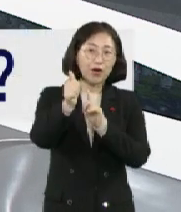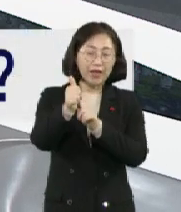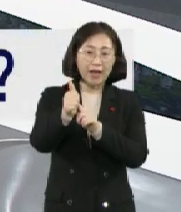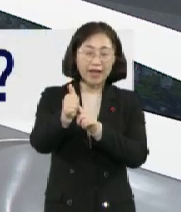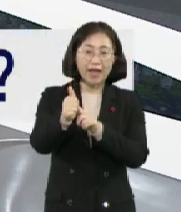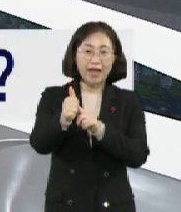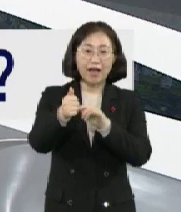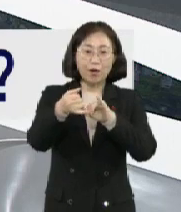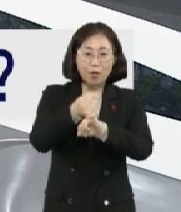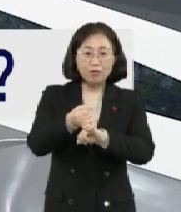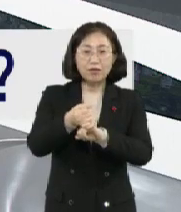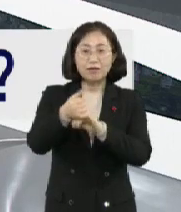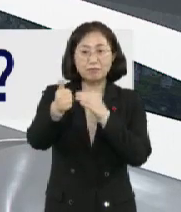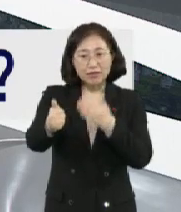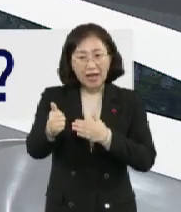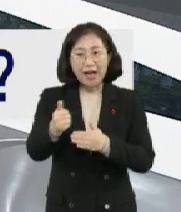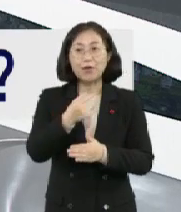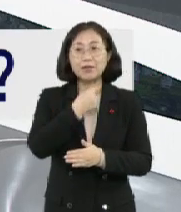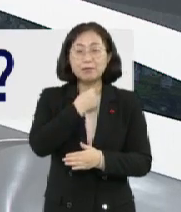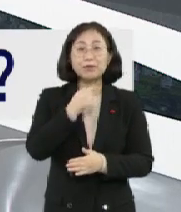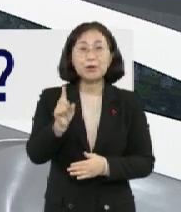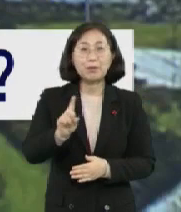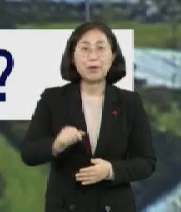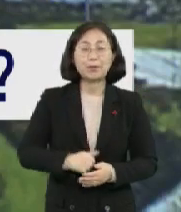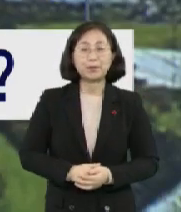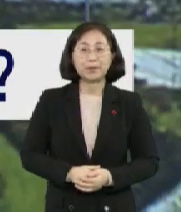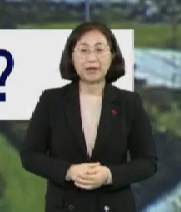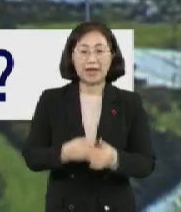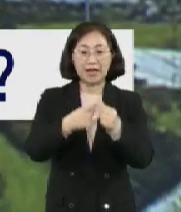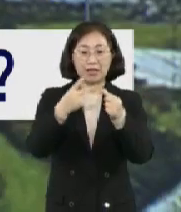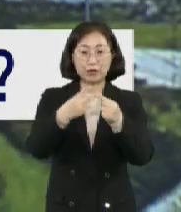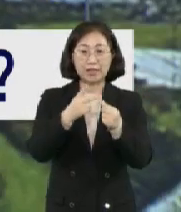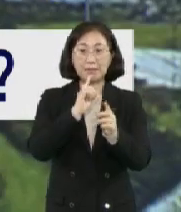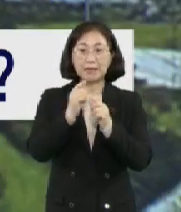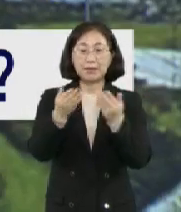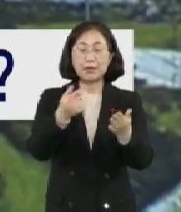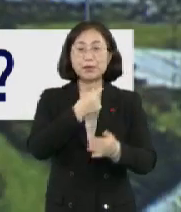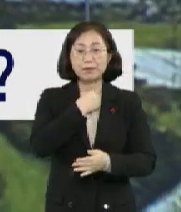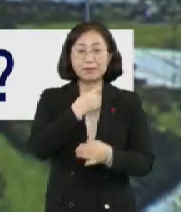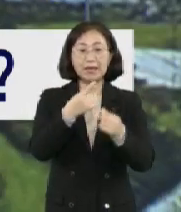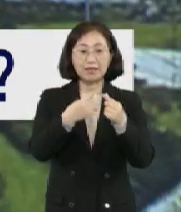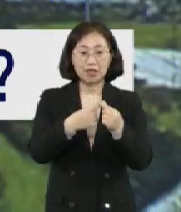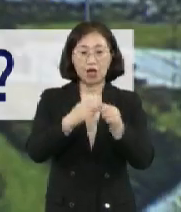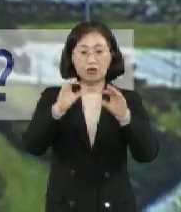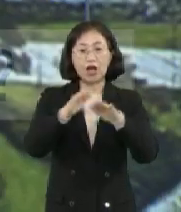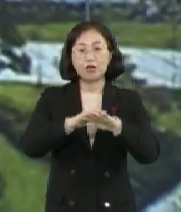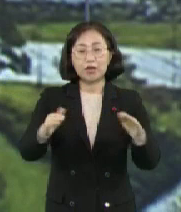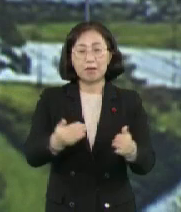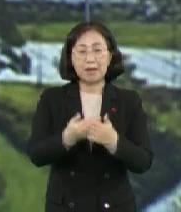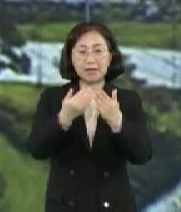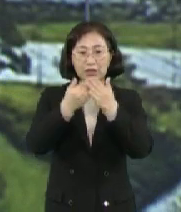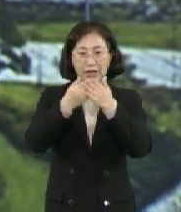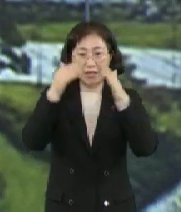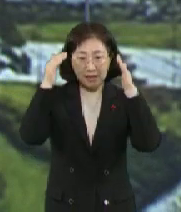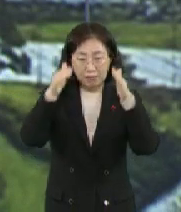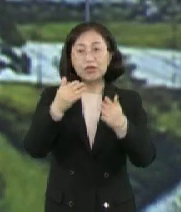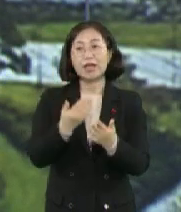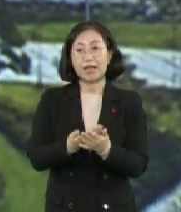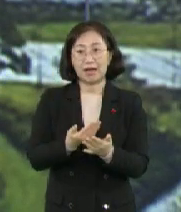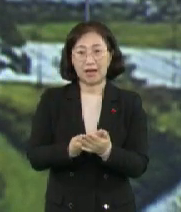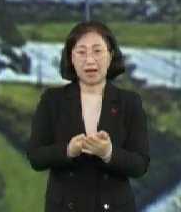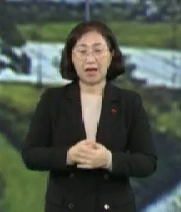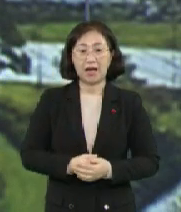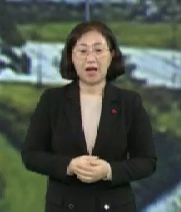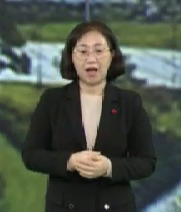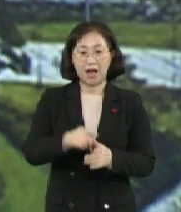좀 기억했으면 좋겠다 하는 제언이 있다면요. 저는 두 가지 말씀을 드리고 싶어요. 첫째는 국가 균형 발전 정책에 좀 치중해달라.